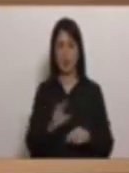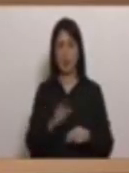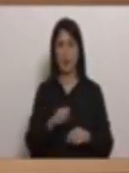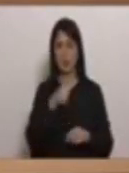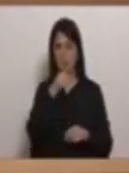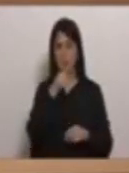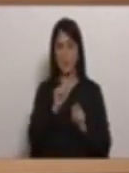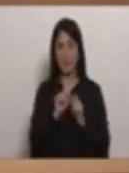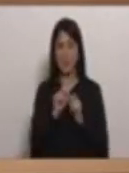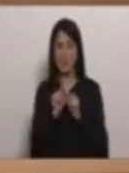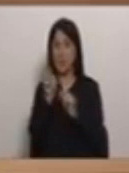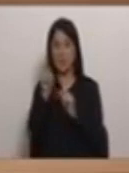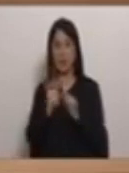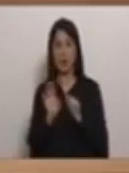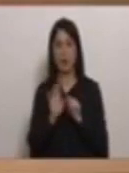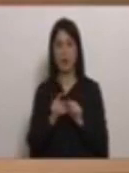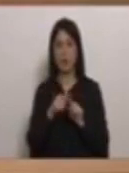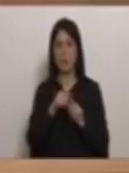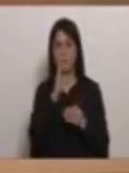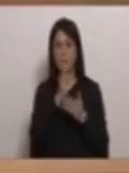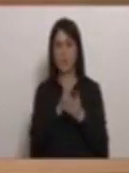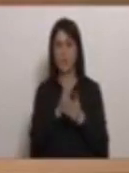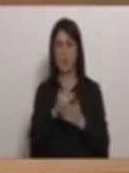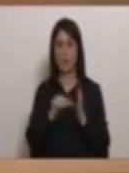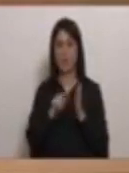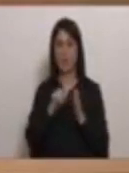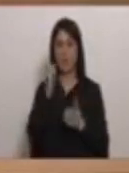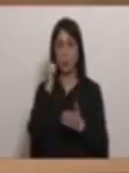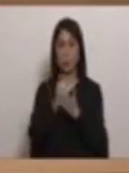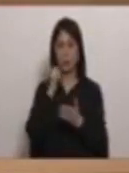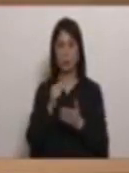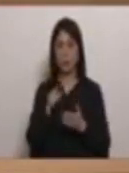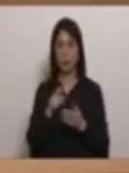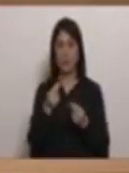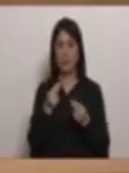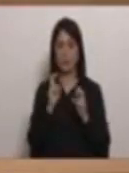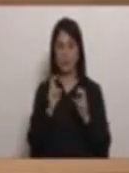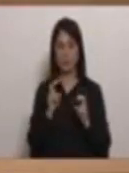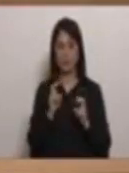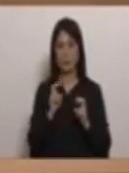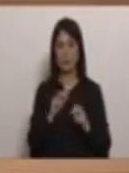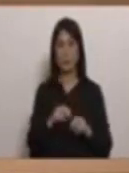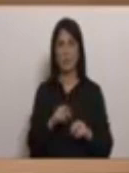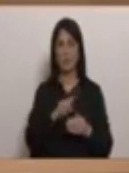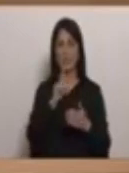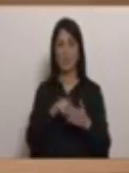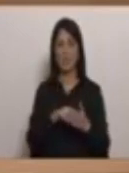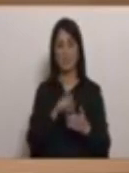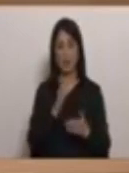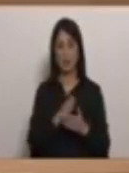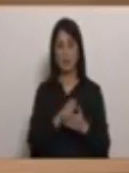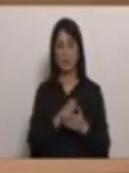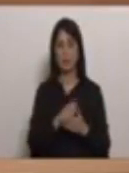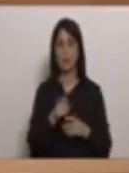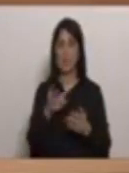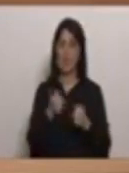არ გამოსულიყო და არ დაერთხა პირდაპირ ჩვენ ინვესტორებისთვის და საფინანსო ინსტიტუტებისთვის, კითხვა ისმება, იღებს